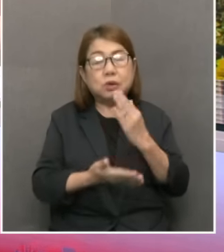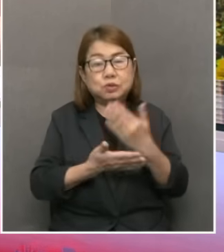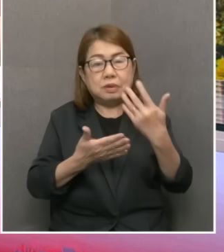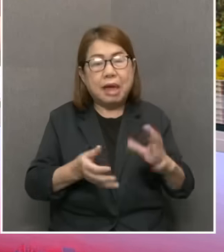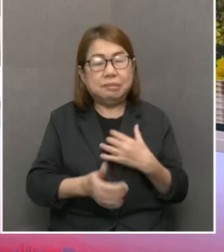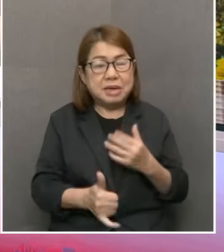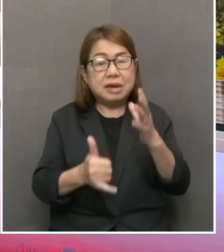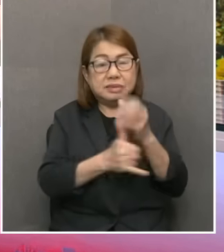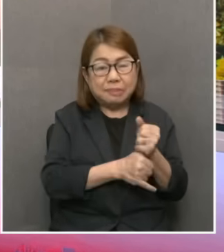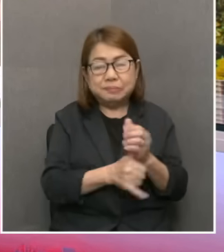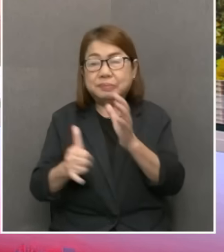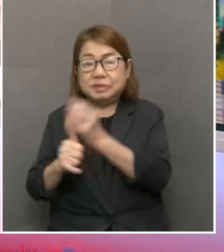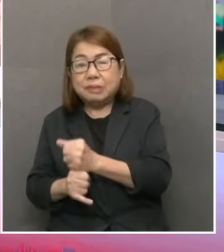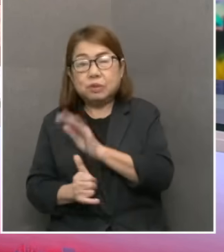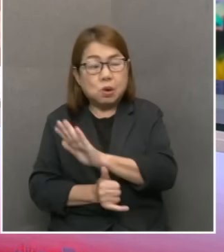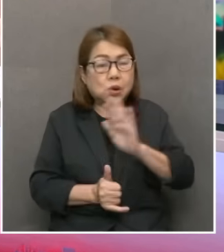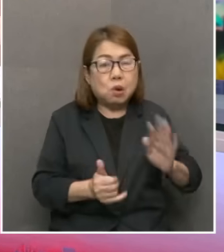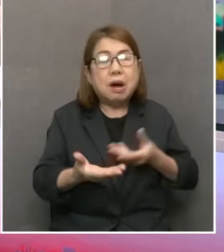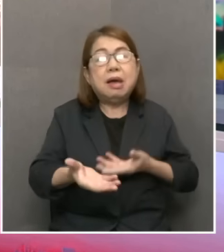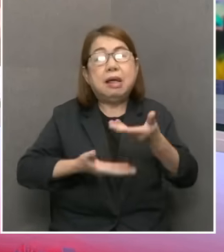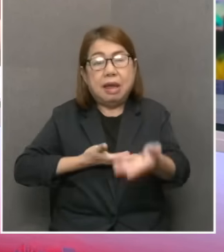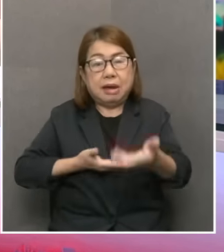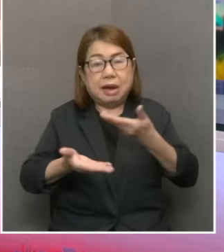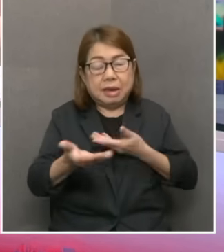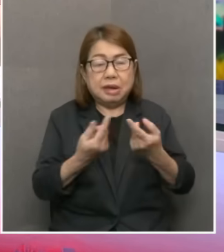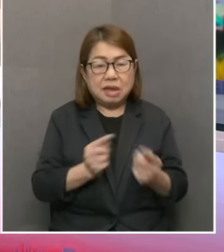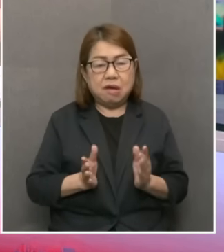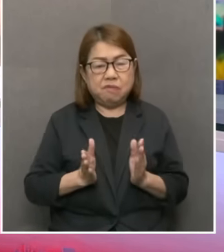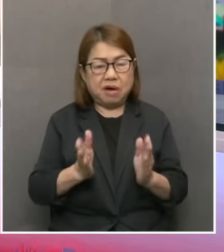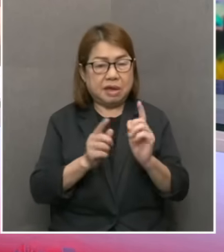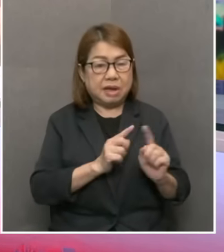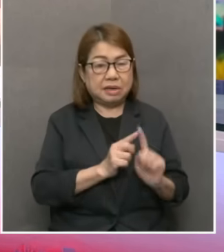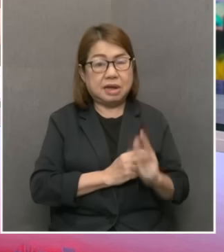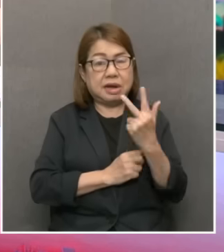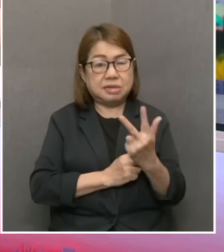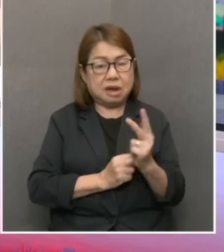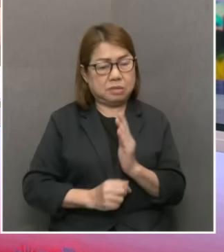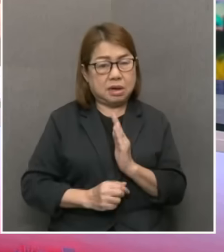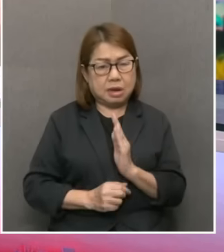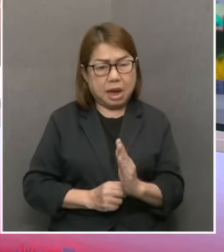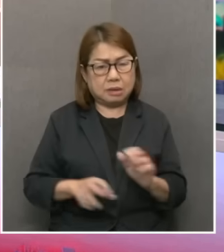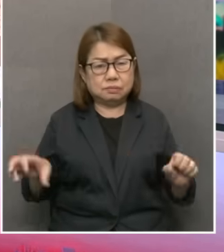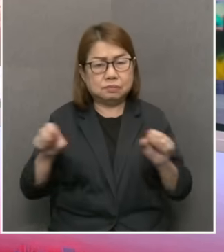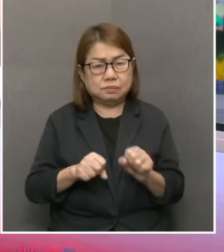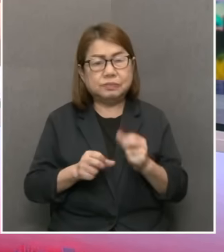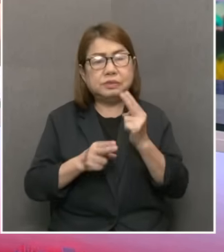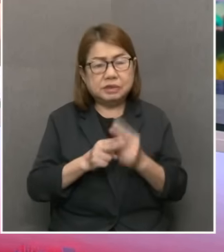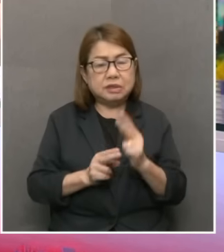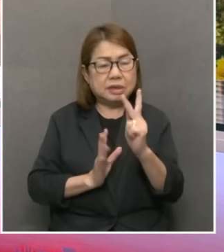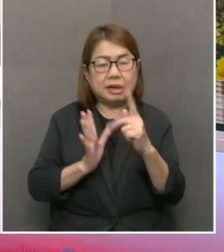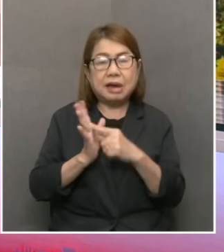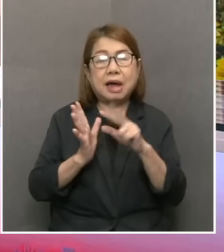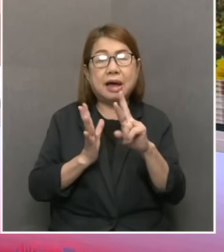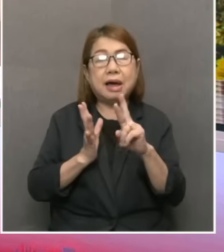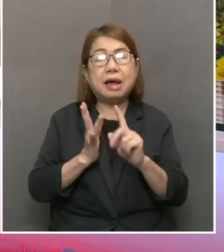น้าเป็นอย่างไรนะคะในการพูดคุยระหว่าง3ฝ่ายซึ่งตัวกลางก็คือกาตาร์มีการคุยกับอิสราเอลแล้วก็ฮามาสเนี่